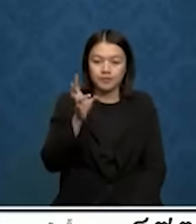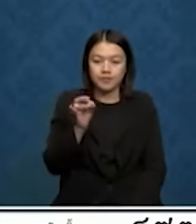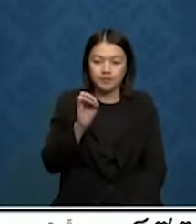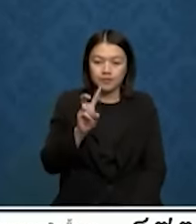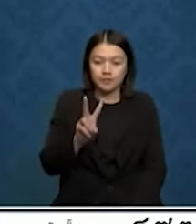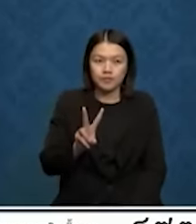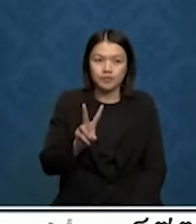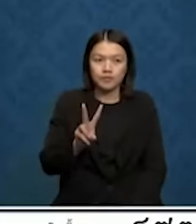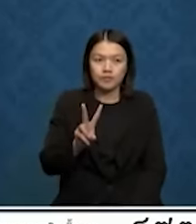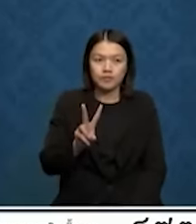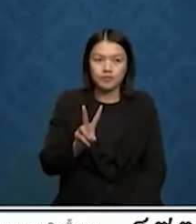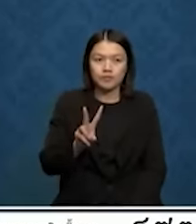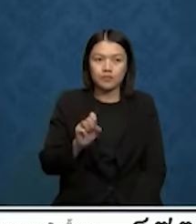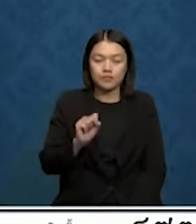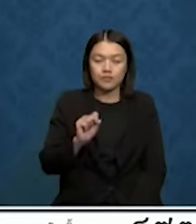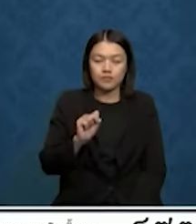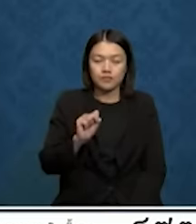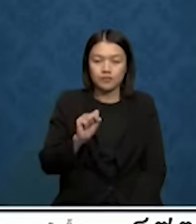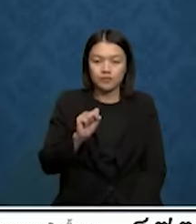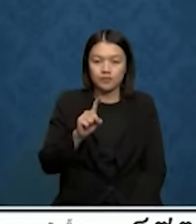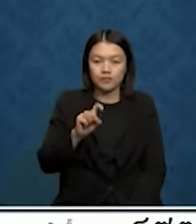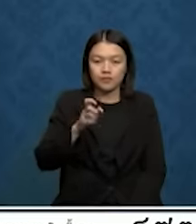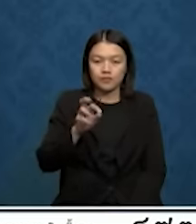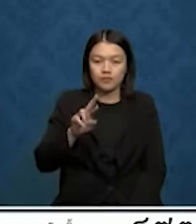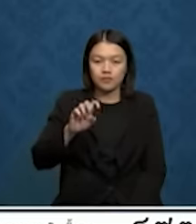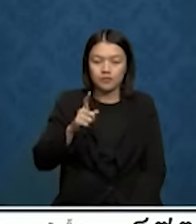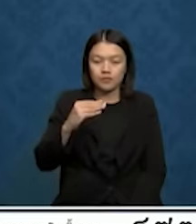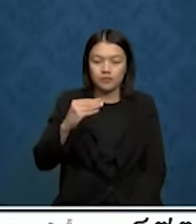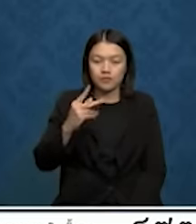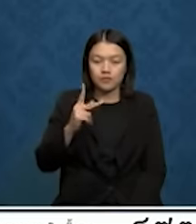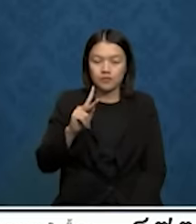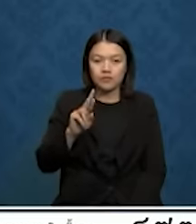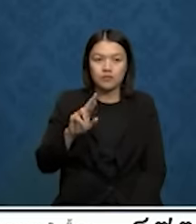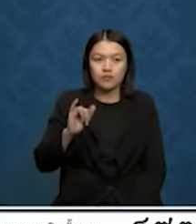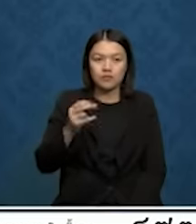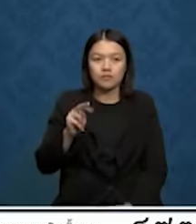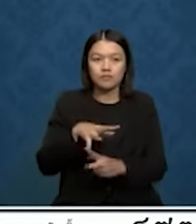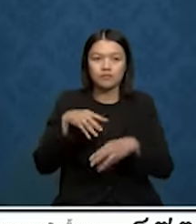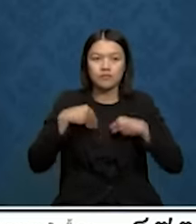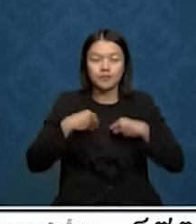372นายสิริโรจน์ธนิกุล สิริโรจน์ธนิกุลไม่เห็นชอบครับ